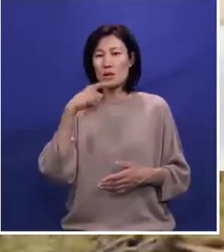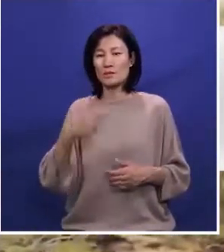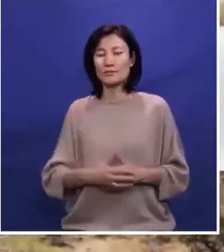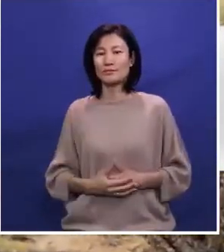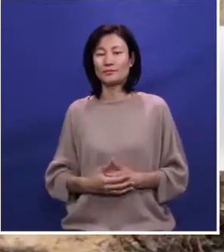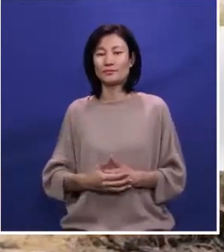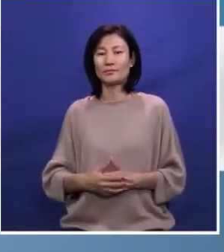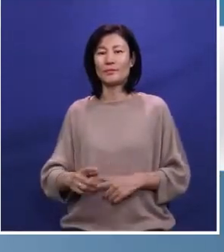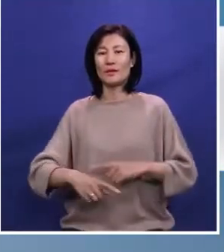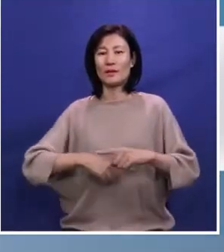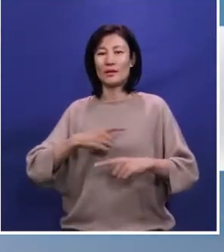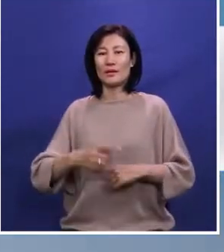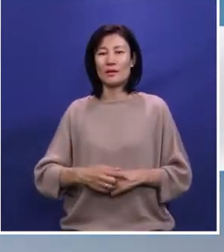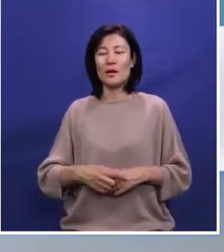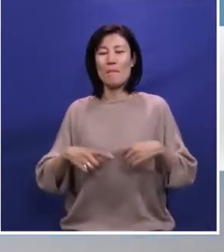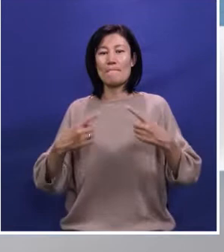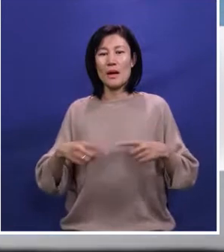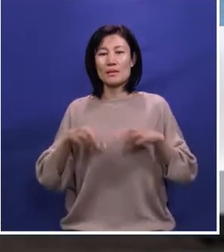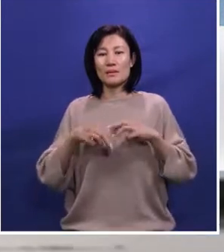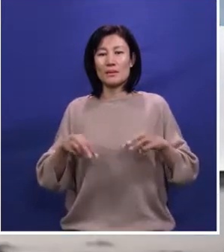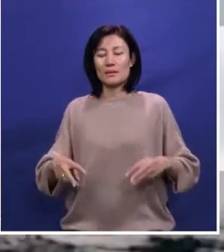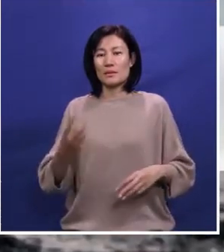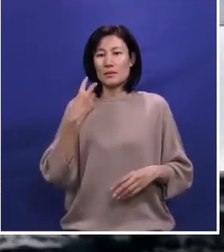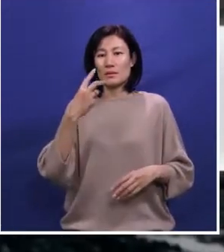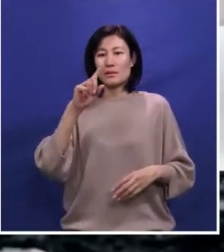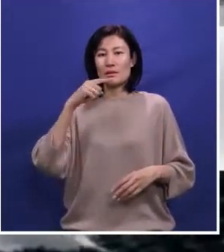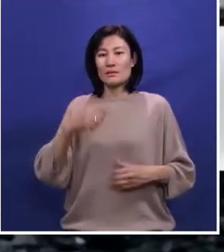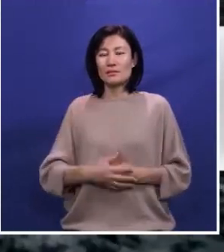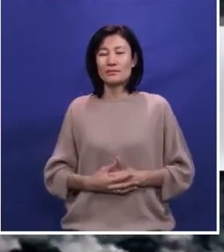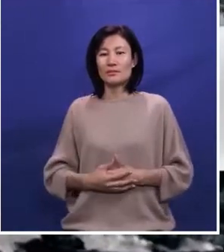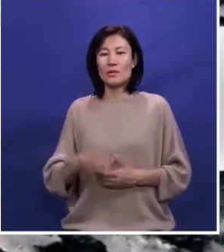даңқы елімізден асып, шетелдіктерді де таңырқатқан деседі.